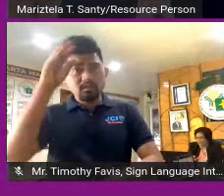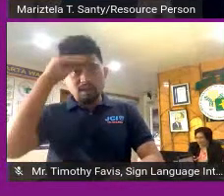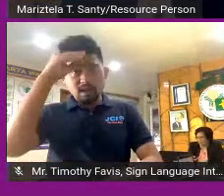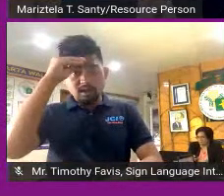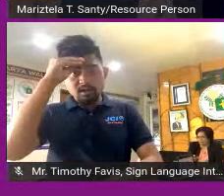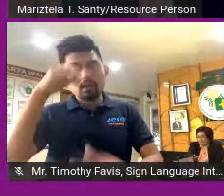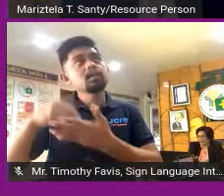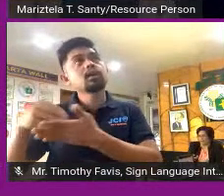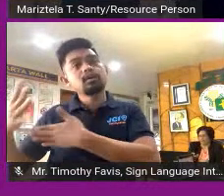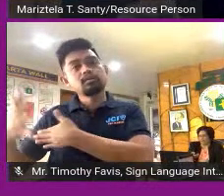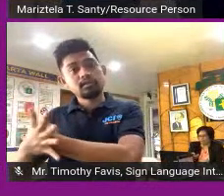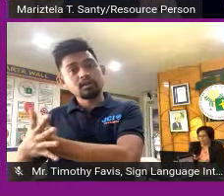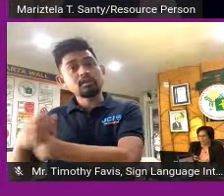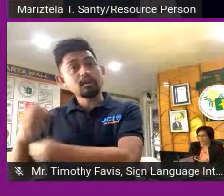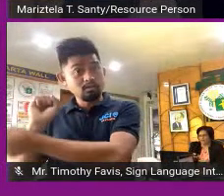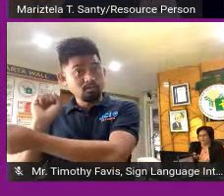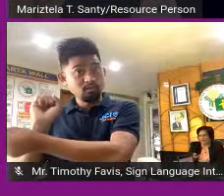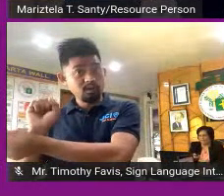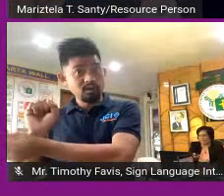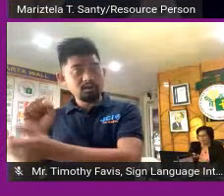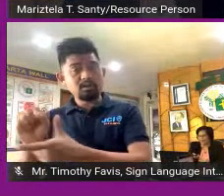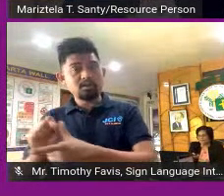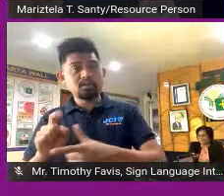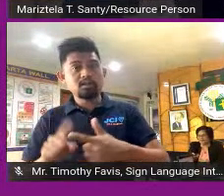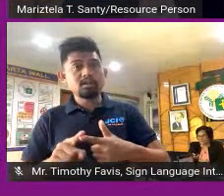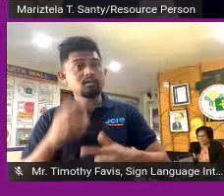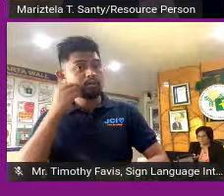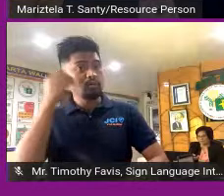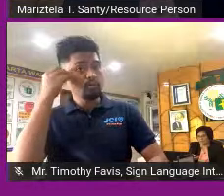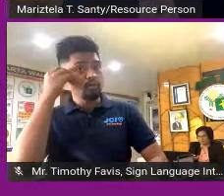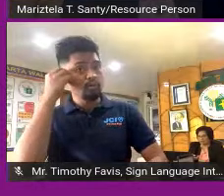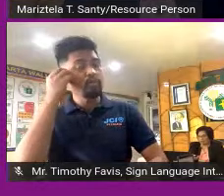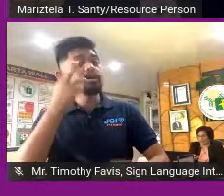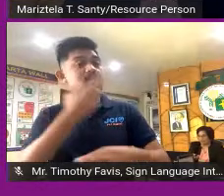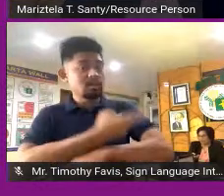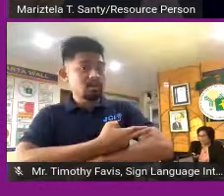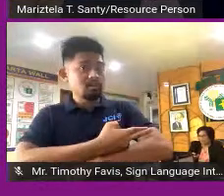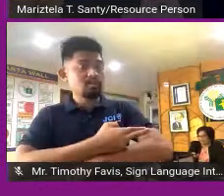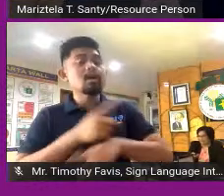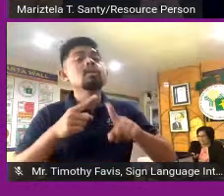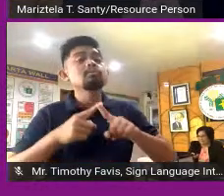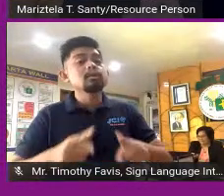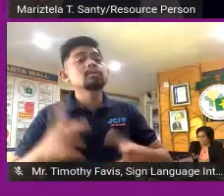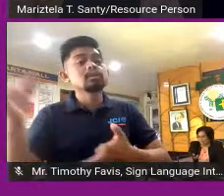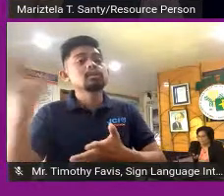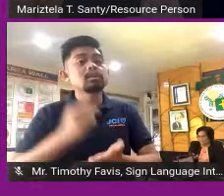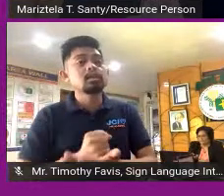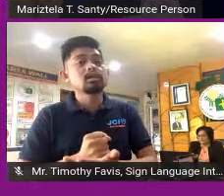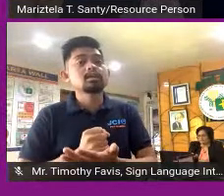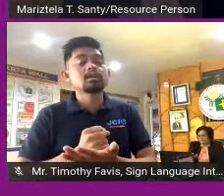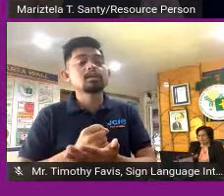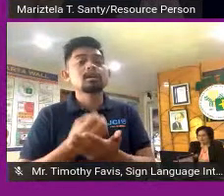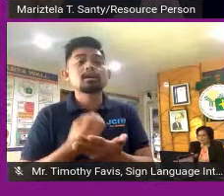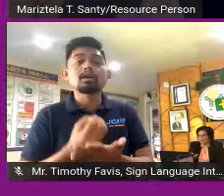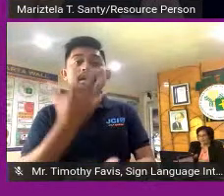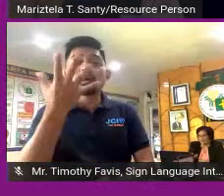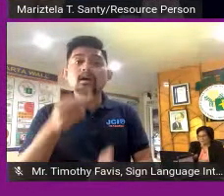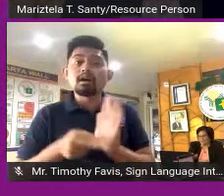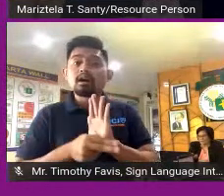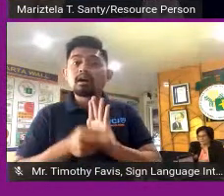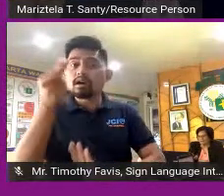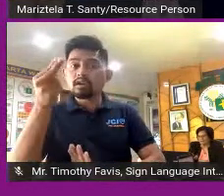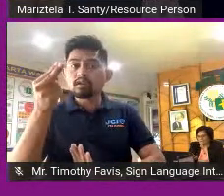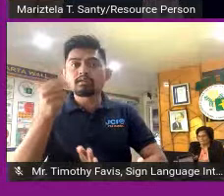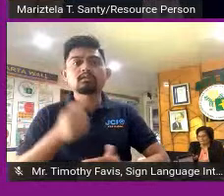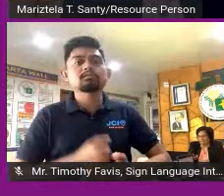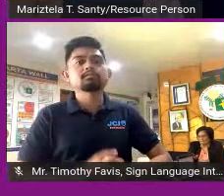halaga sa gawaing paghahanap buhay, economic marginalization. Ano po? This is the fourth